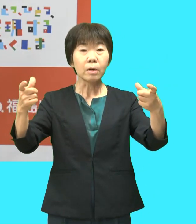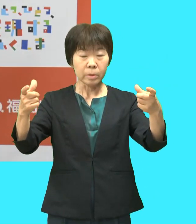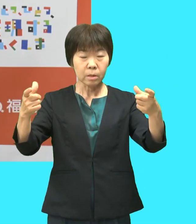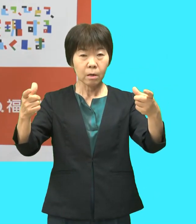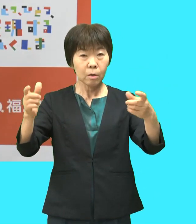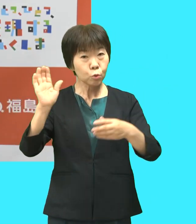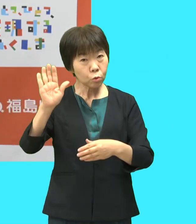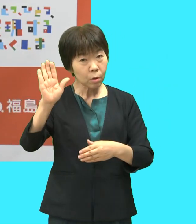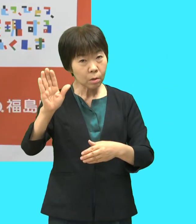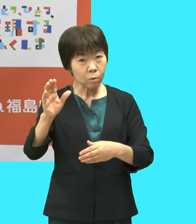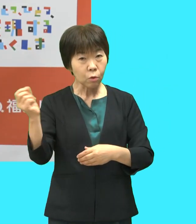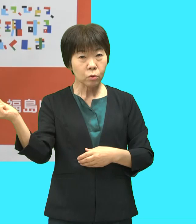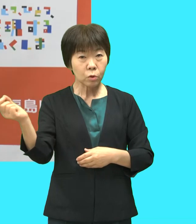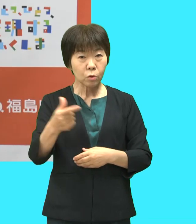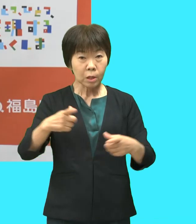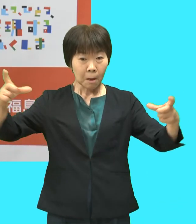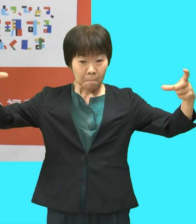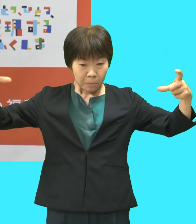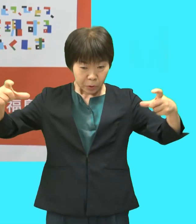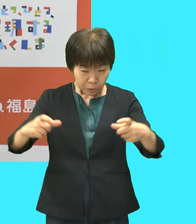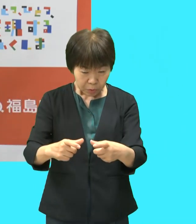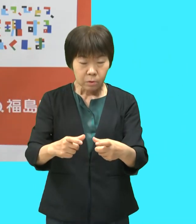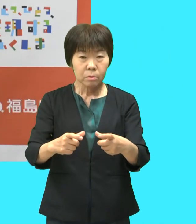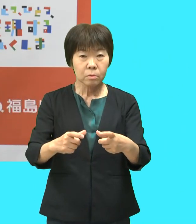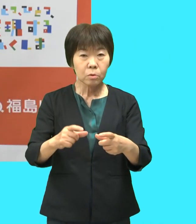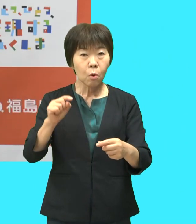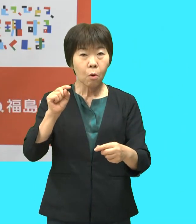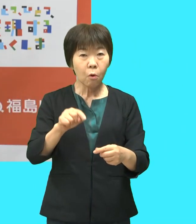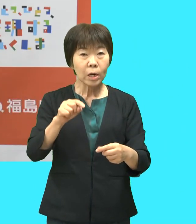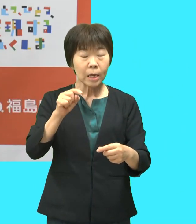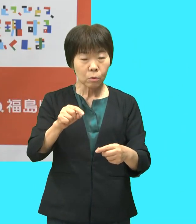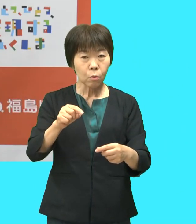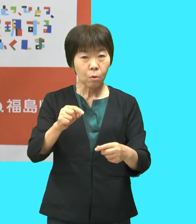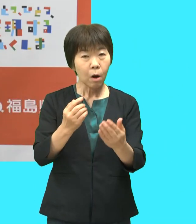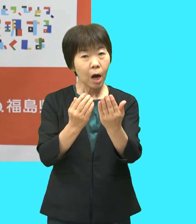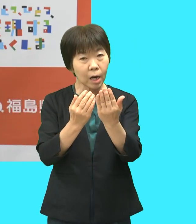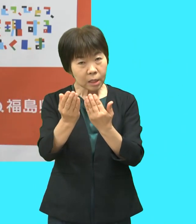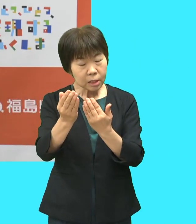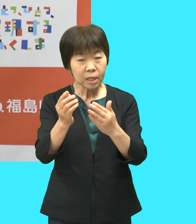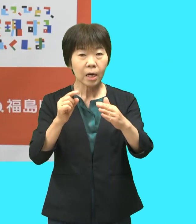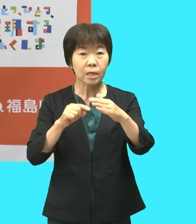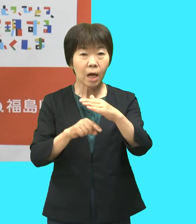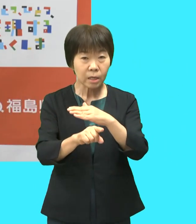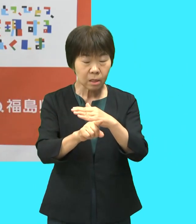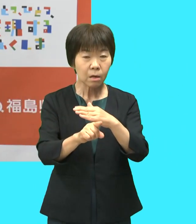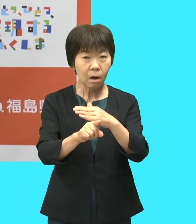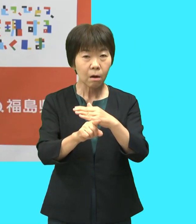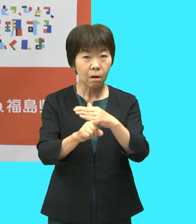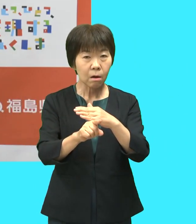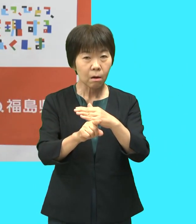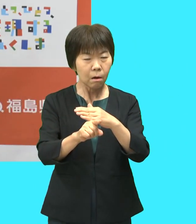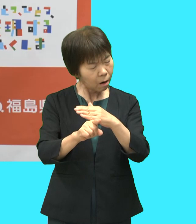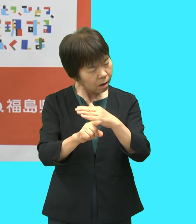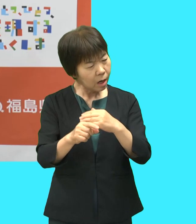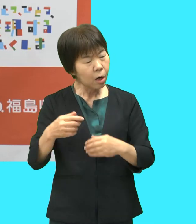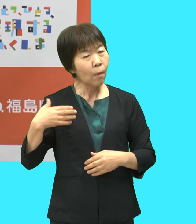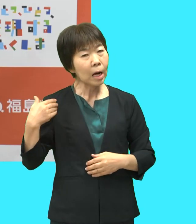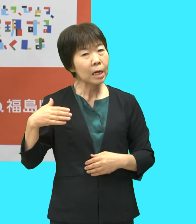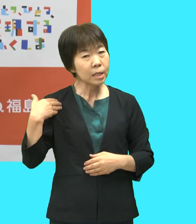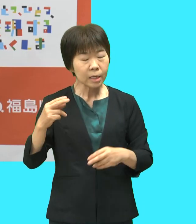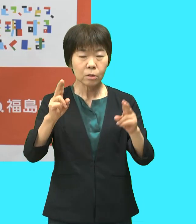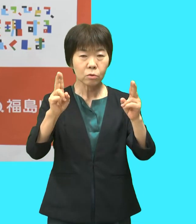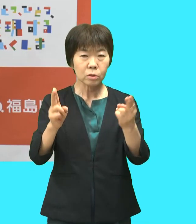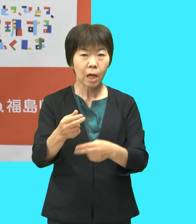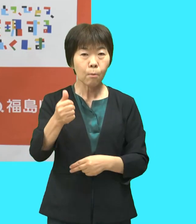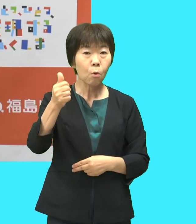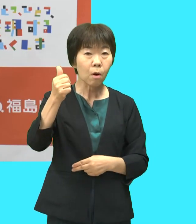後また急激に収まっている、これの明確な理由要因がよくわからないという専門家